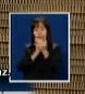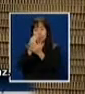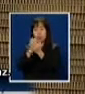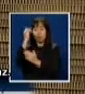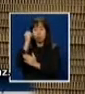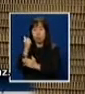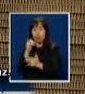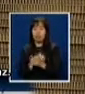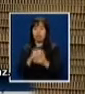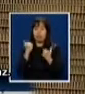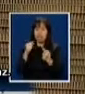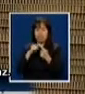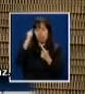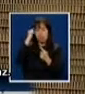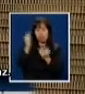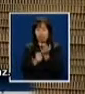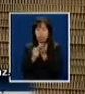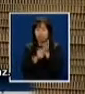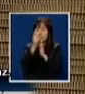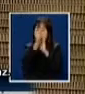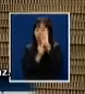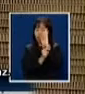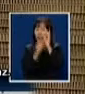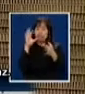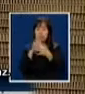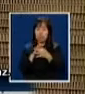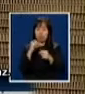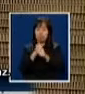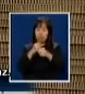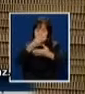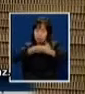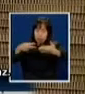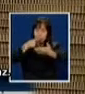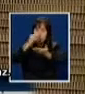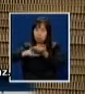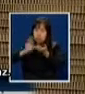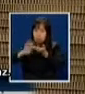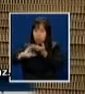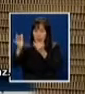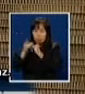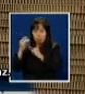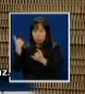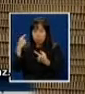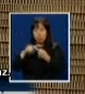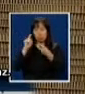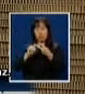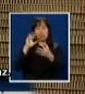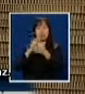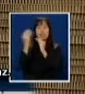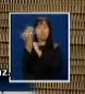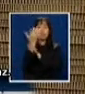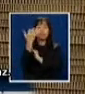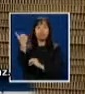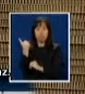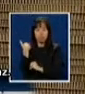ไปจนถึงอาจจะต้องปรับแก้กฎหมายที่เกี่ยวข้องกับการหมิ่นประมาทก็ดีหรือความผิดเกี่ยวกับคอมพิวเตอร์ด้วยนะครับใน